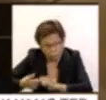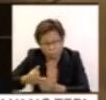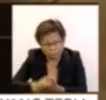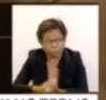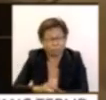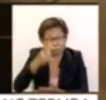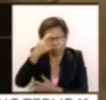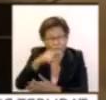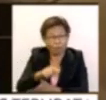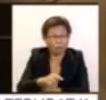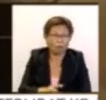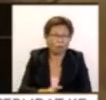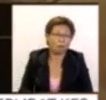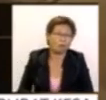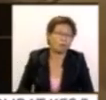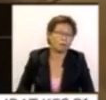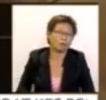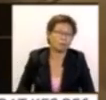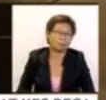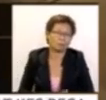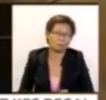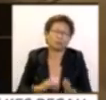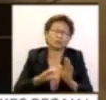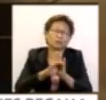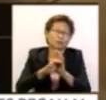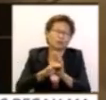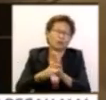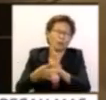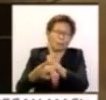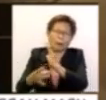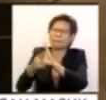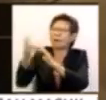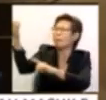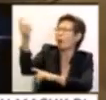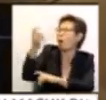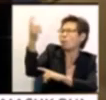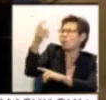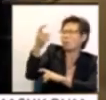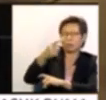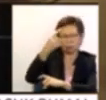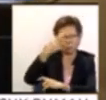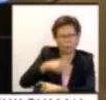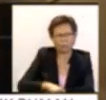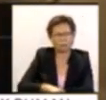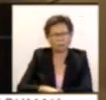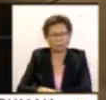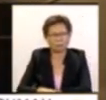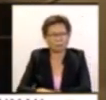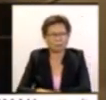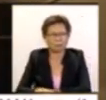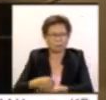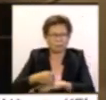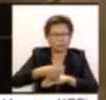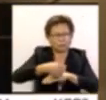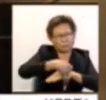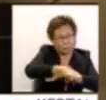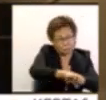And for vegetable oils, particularly oil palm, is poised to gain both in terms of output expansion as well as